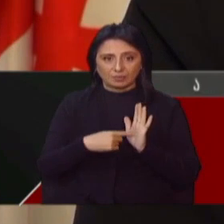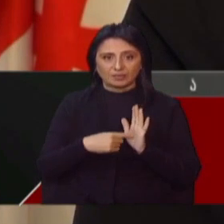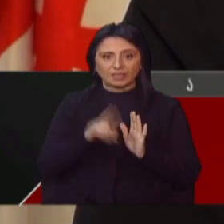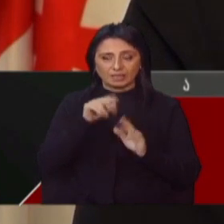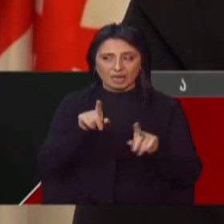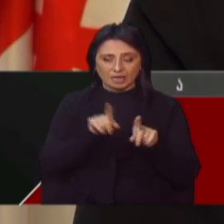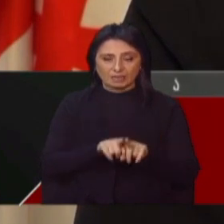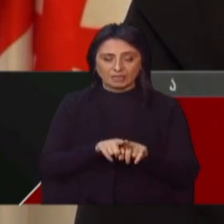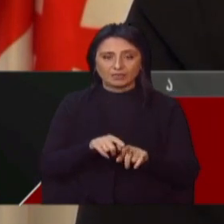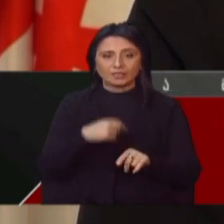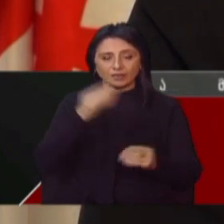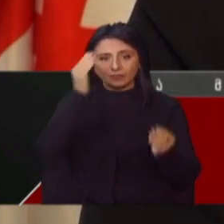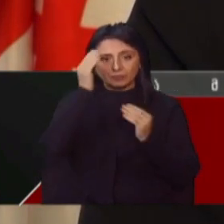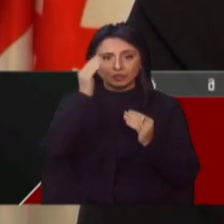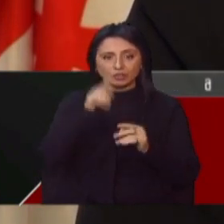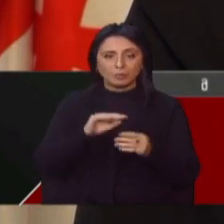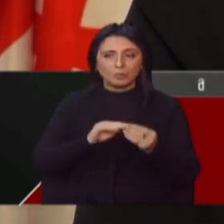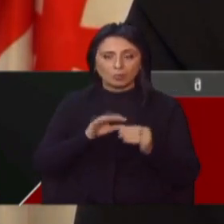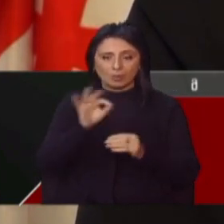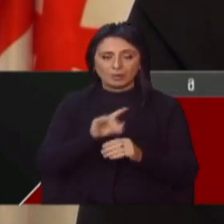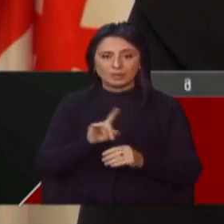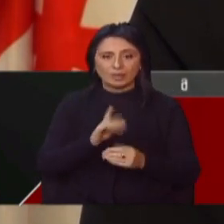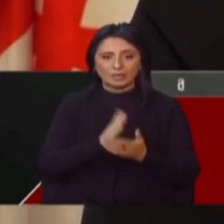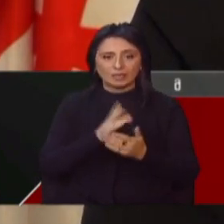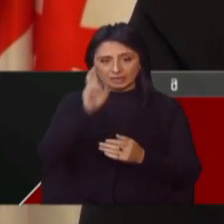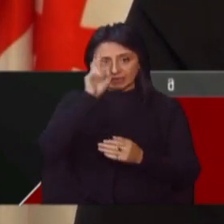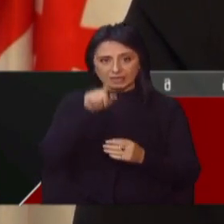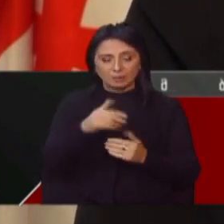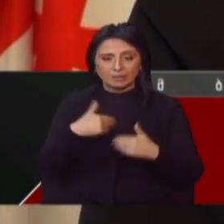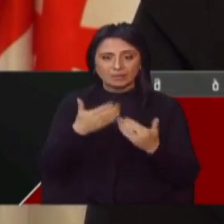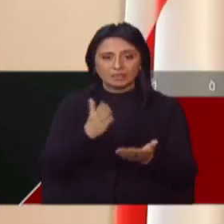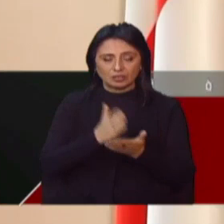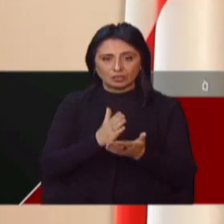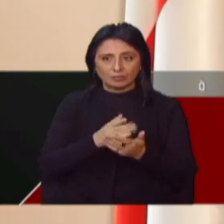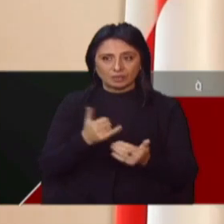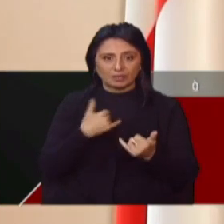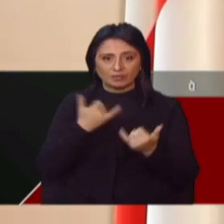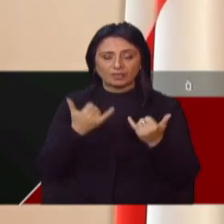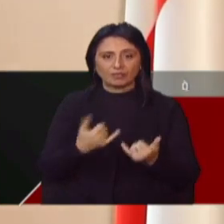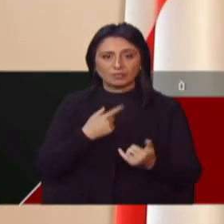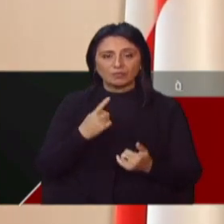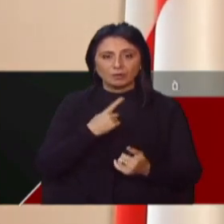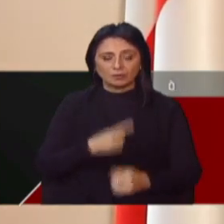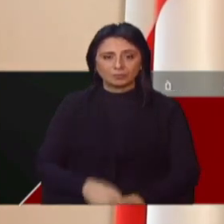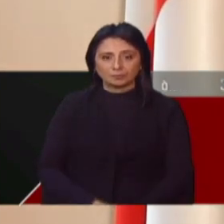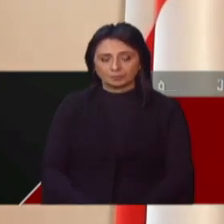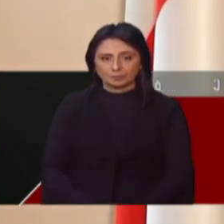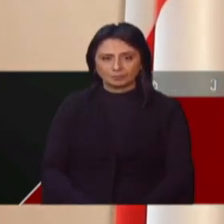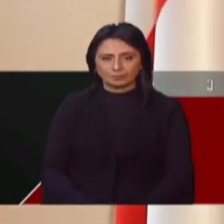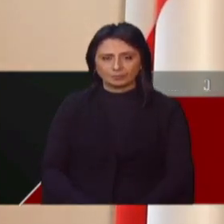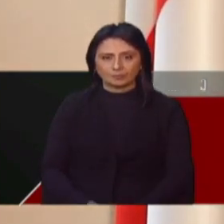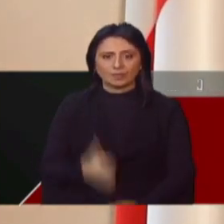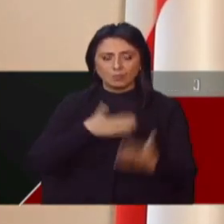და ასევე ვიმსჯელებთ იმ გამოწვევებზე, რაც სახელმწიფოს წინაშე დგას. So I'm very glad to be here at